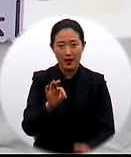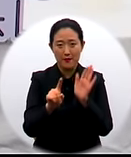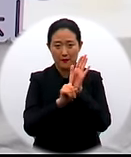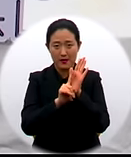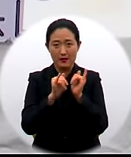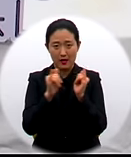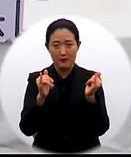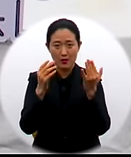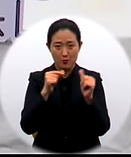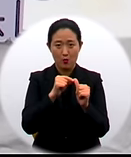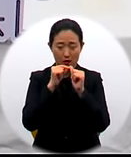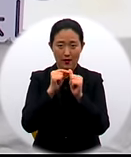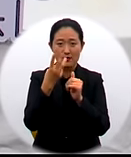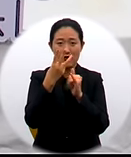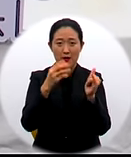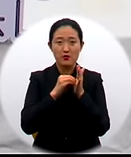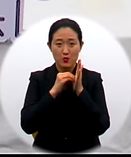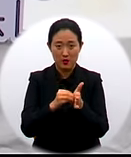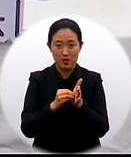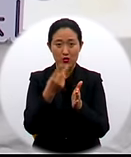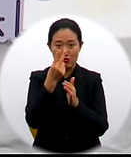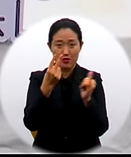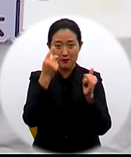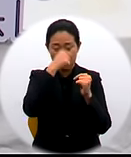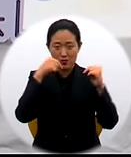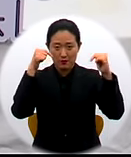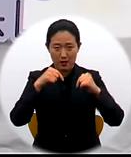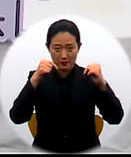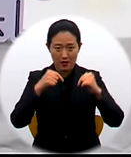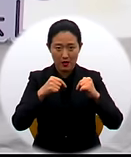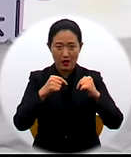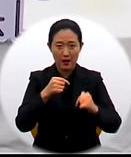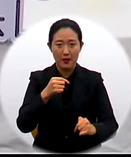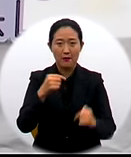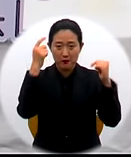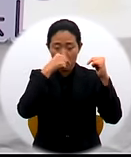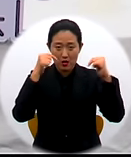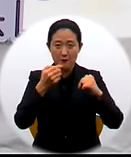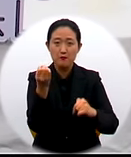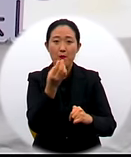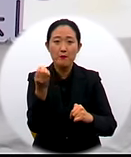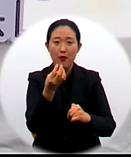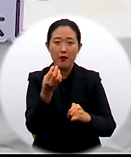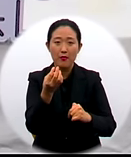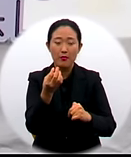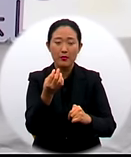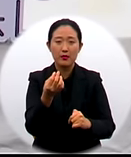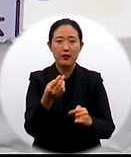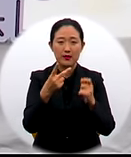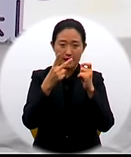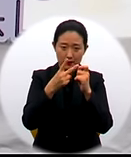바탕으로 내가 스스로 독학해낼 수 있는 영역도 너무너무 많아요. 예를 들면 쿠팡의 마케터를 뽑습니다.